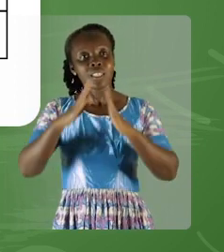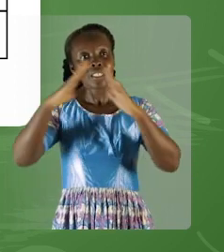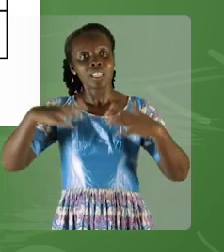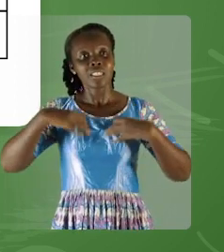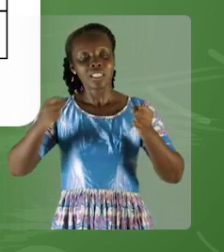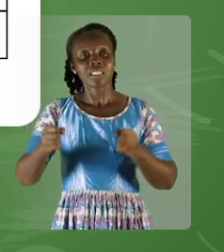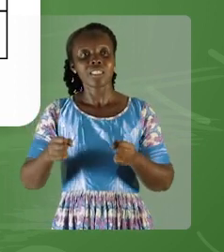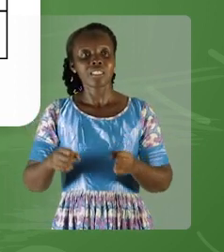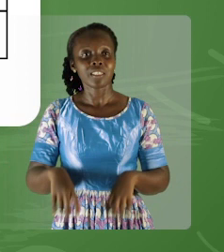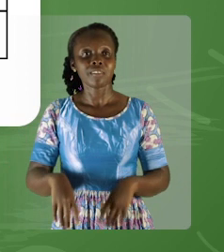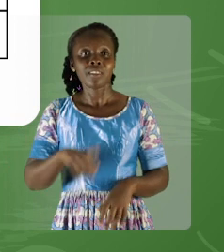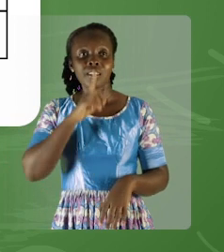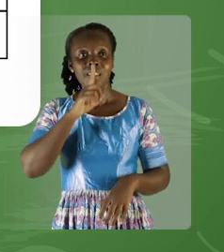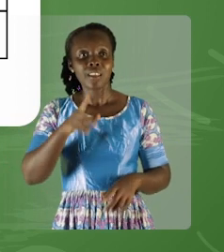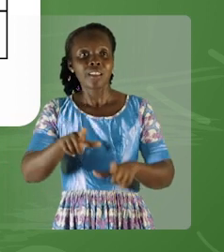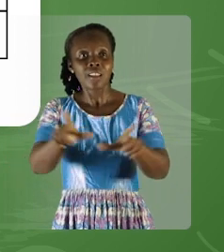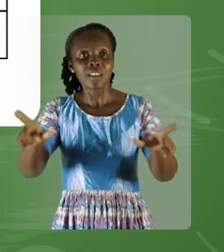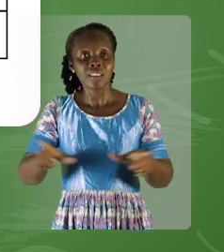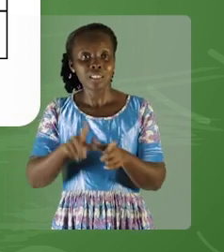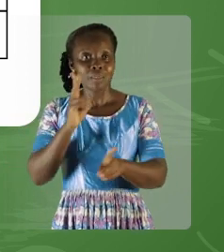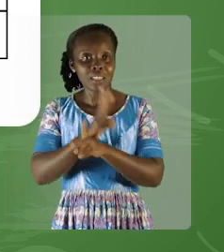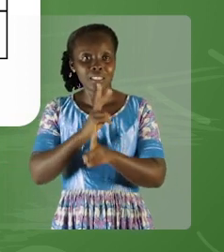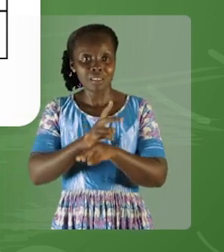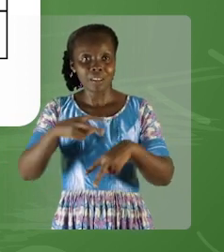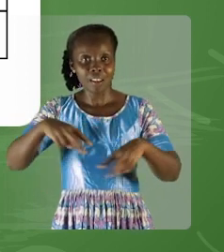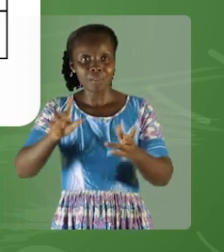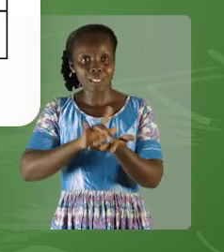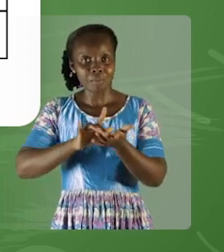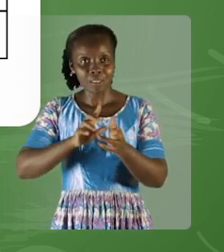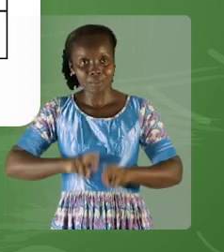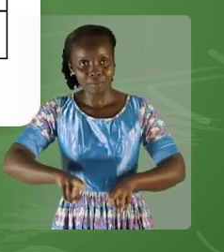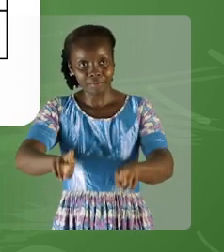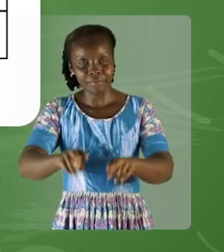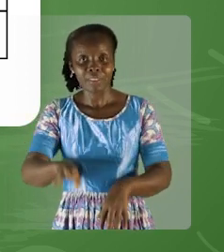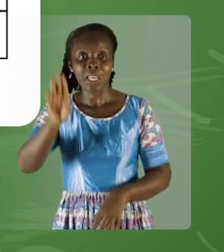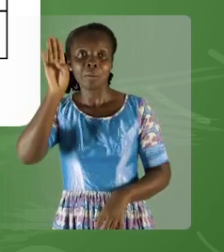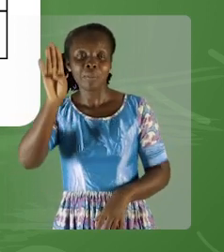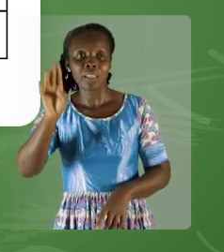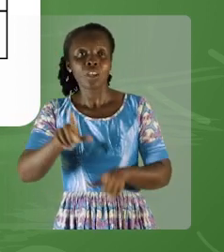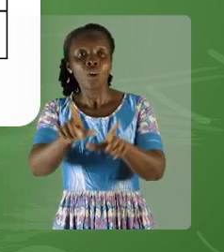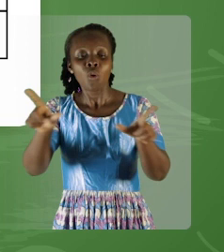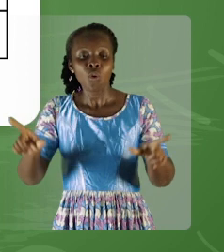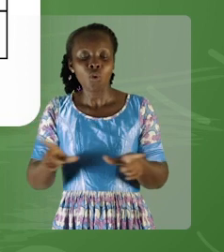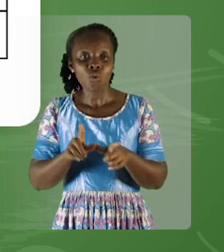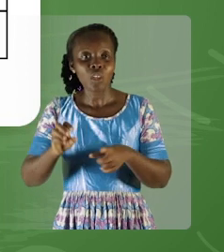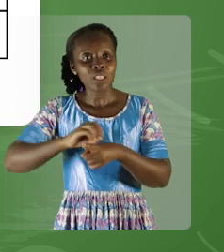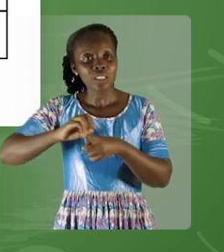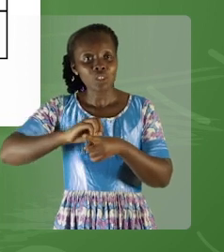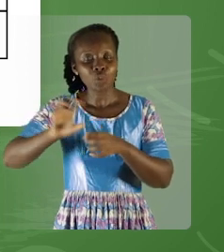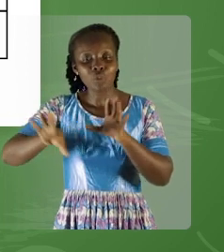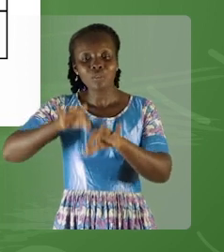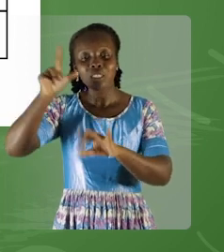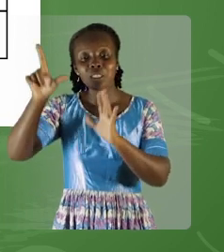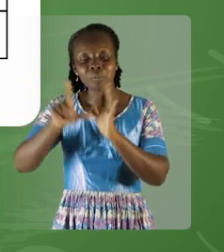a, l'espace réservé à la vente des médicaments de la rue. Petit b, le lieu